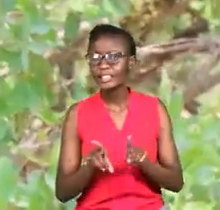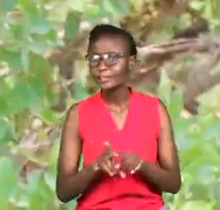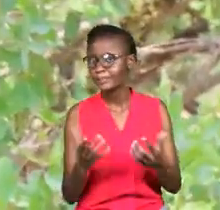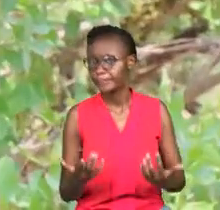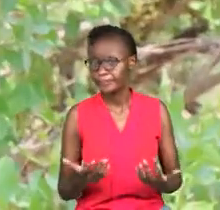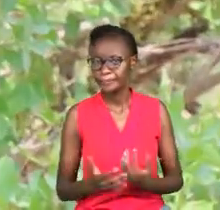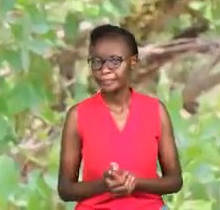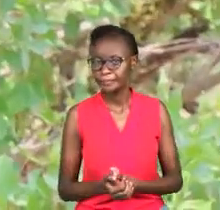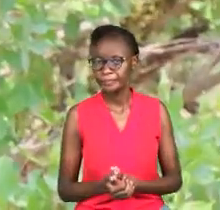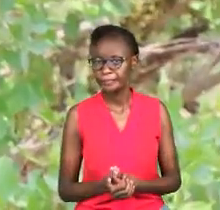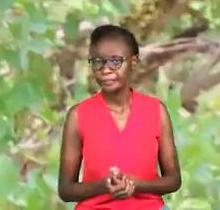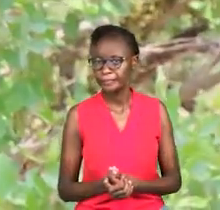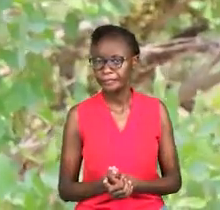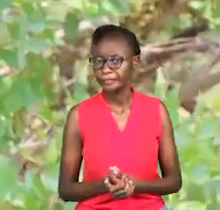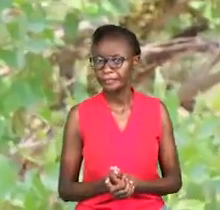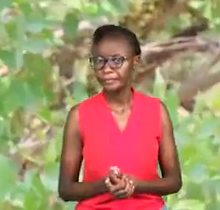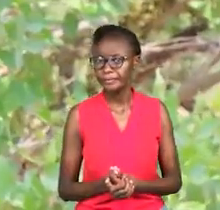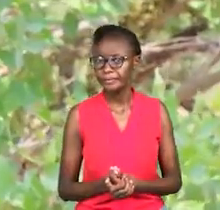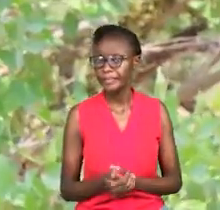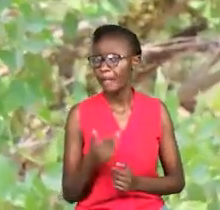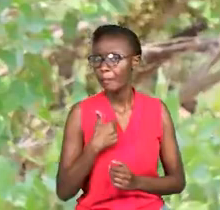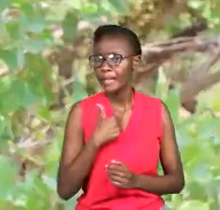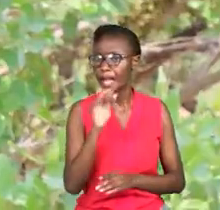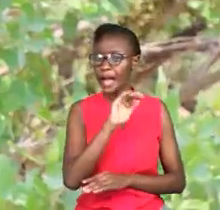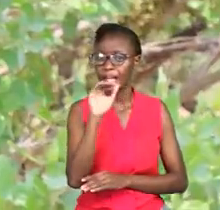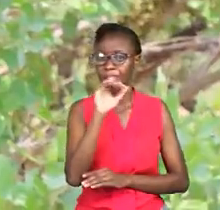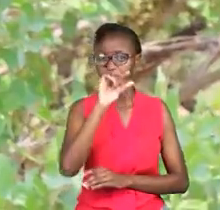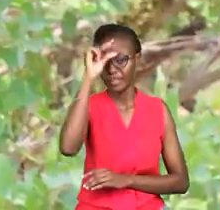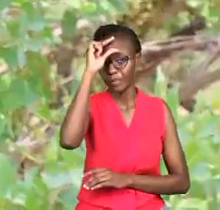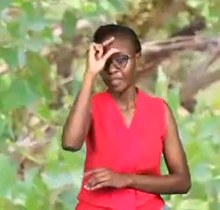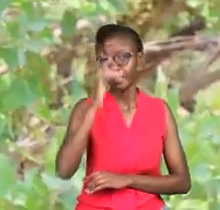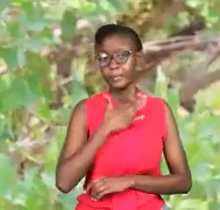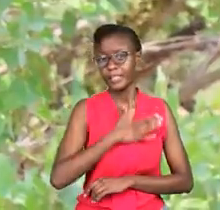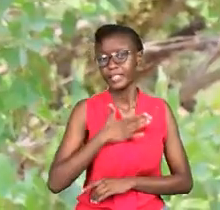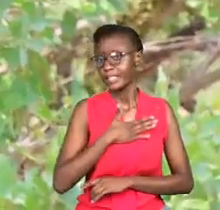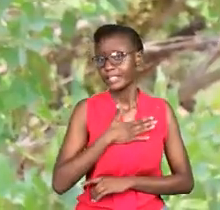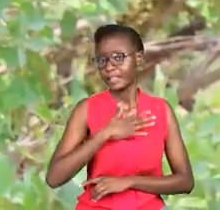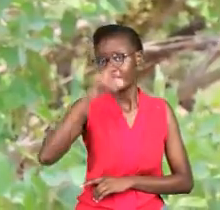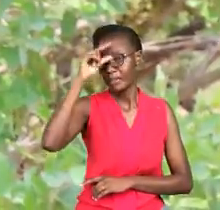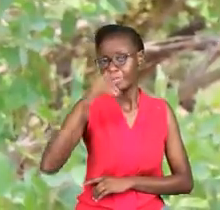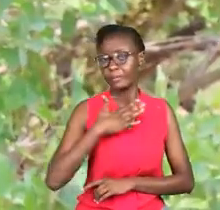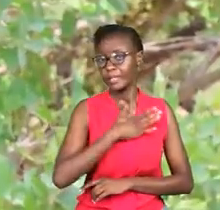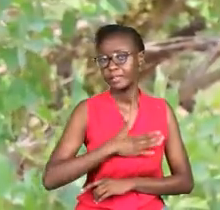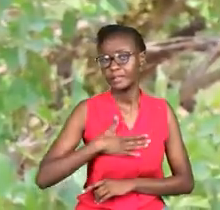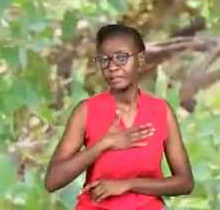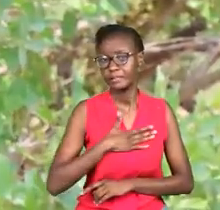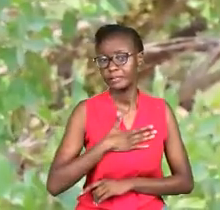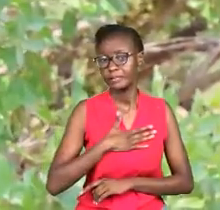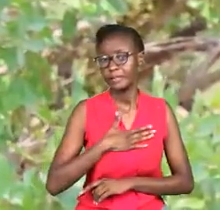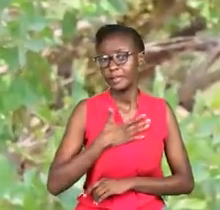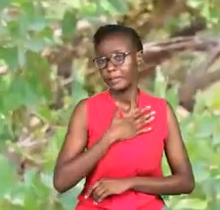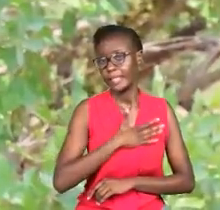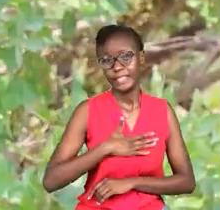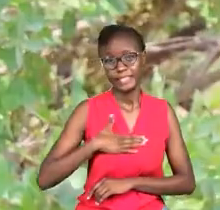Sasa mimi naomba kwa serikali yetu, kama mimi nilikuwa raia yake ya